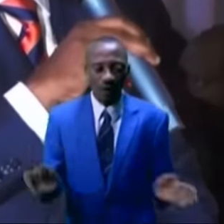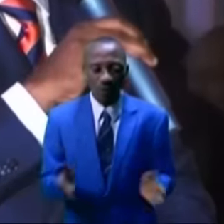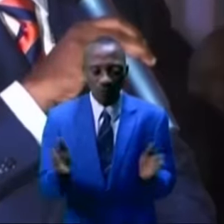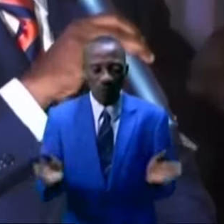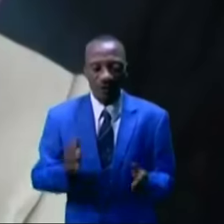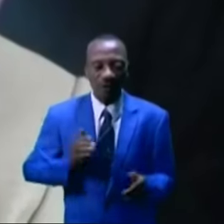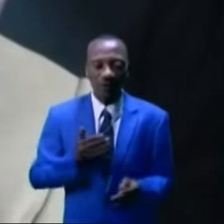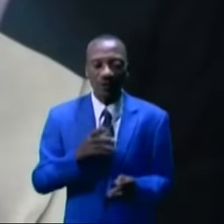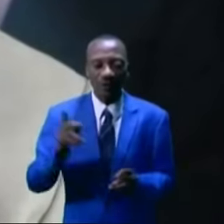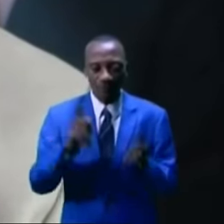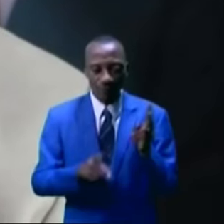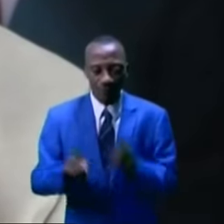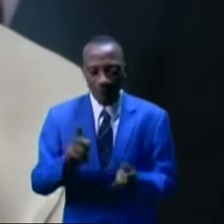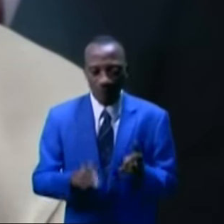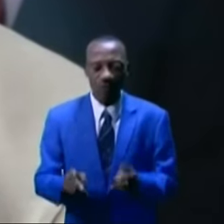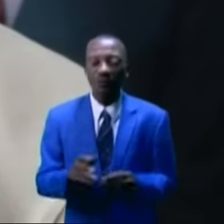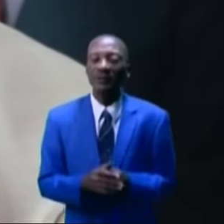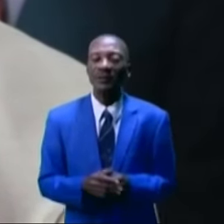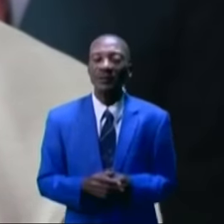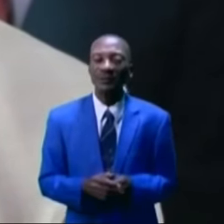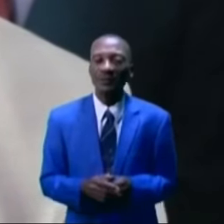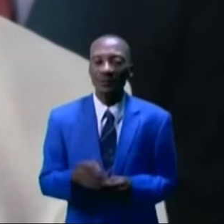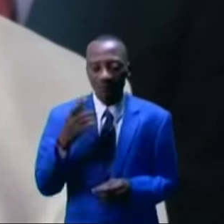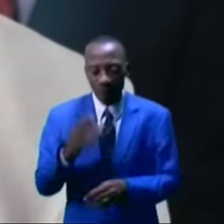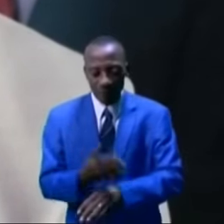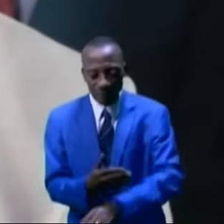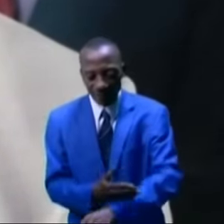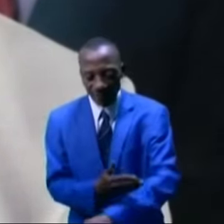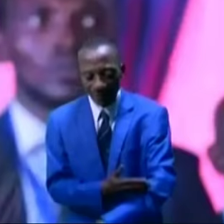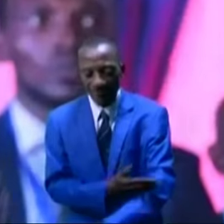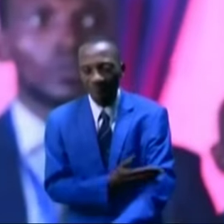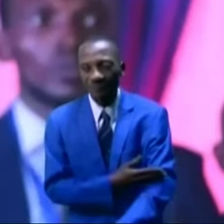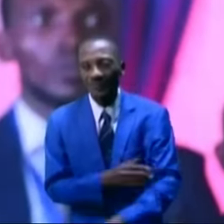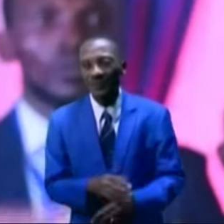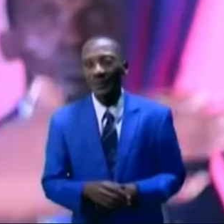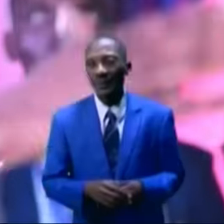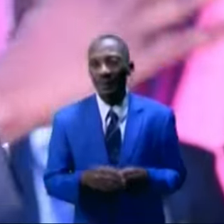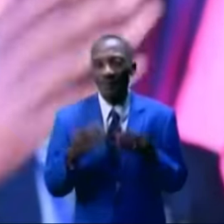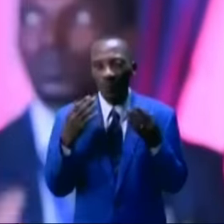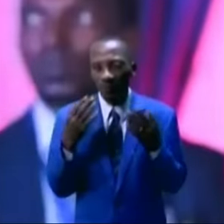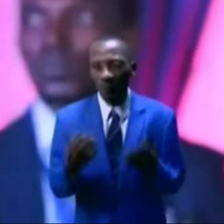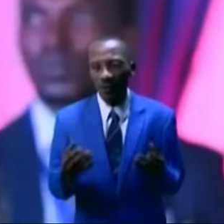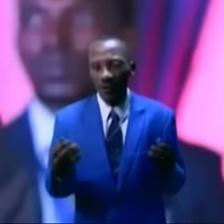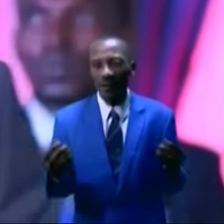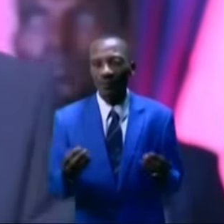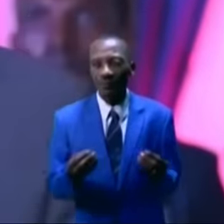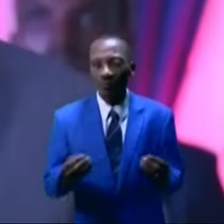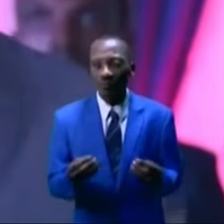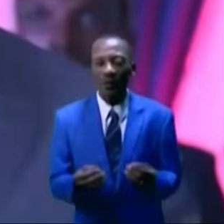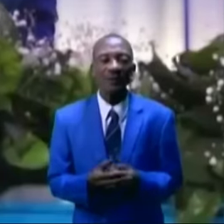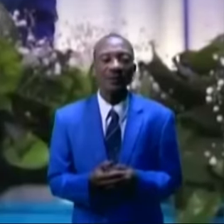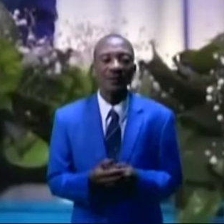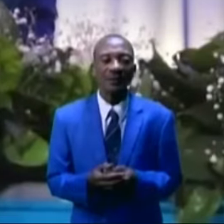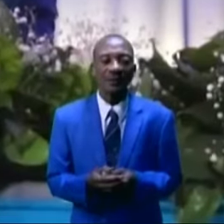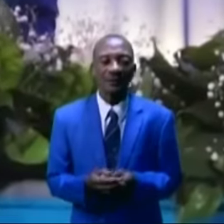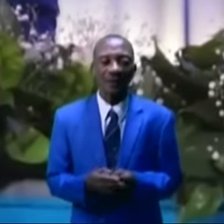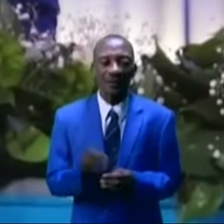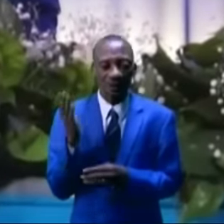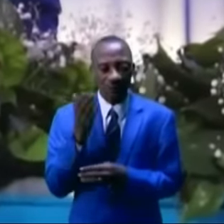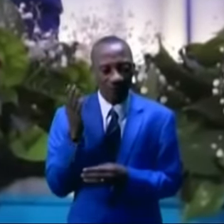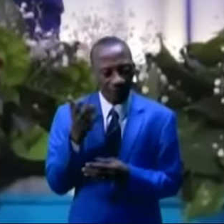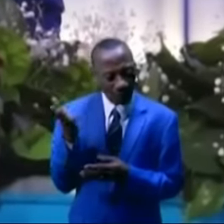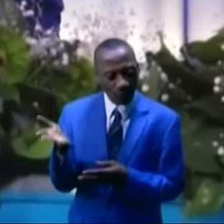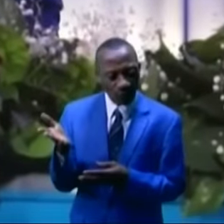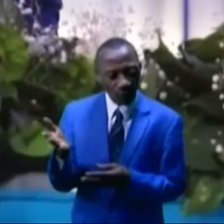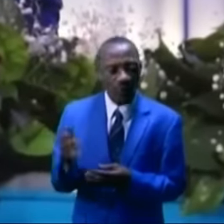elle-même. Tous les acteurs publics et privés sont donc appelés à s'approprier des idées forces issues de cette conférence pour la mise en place